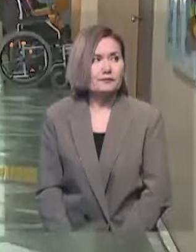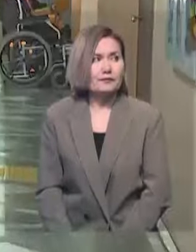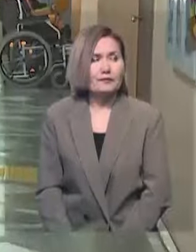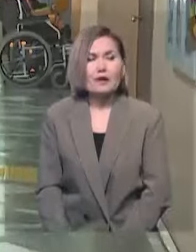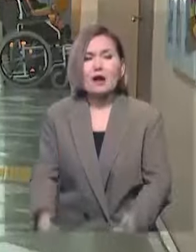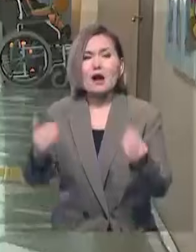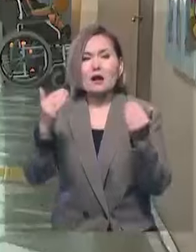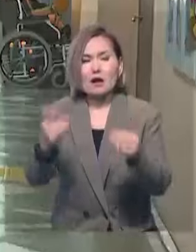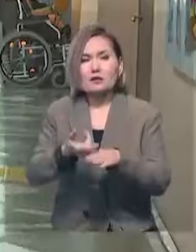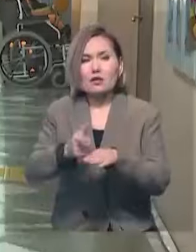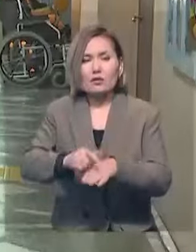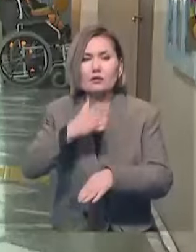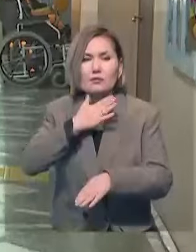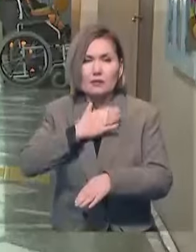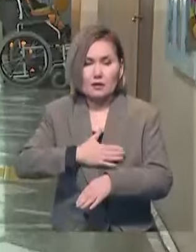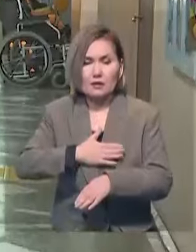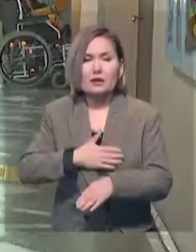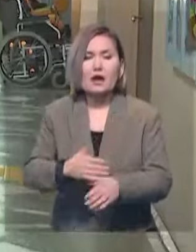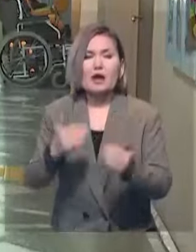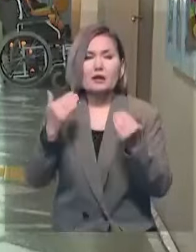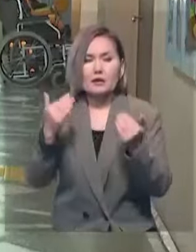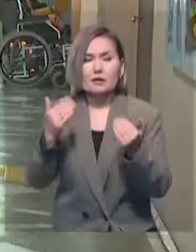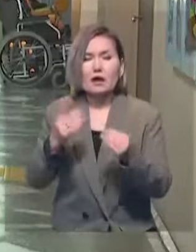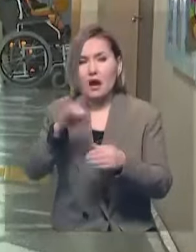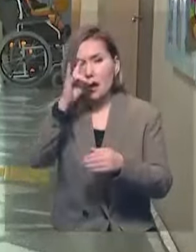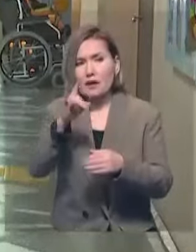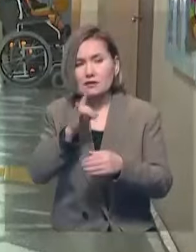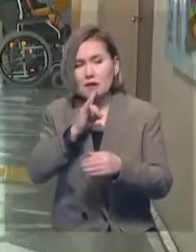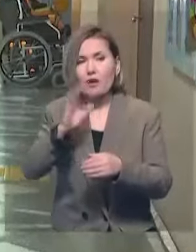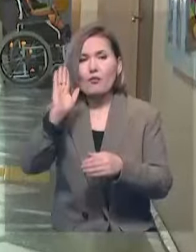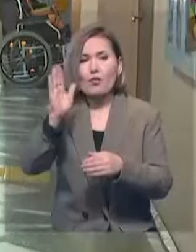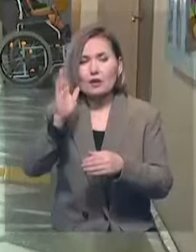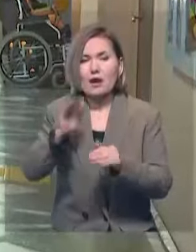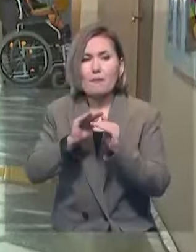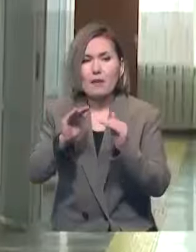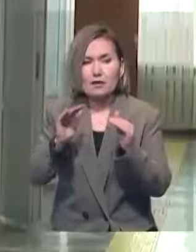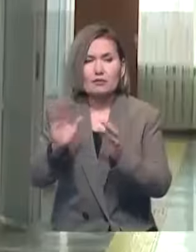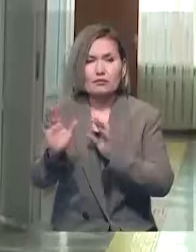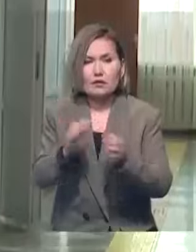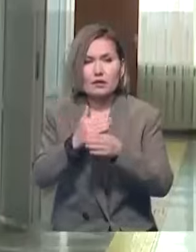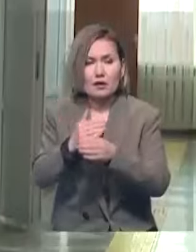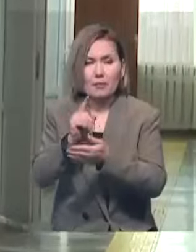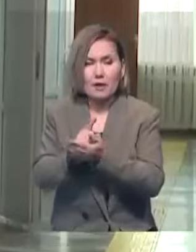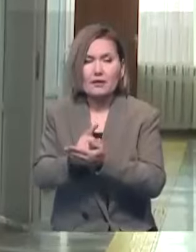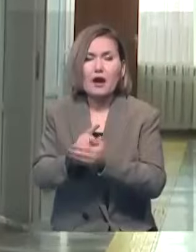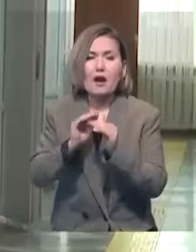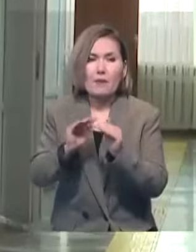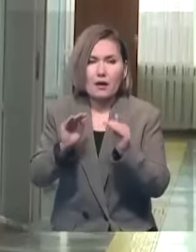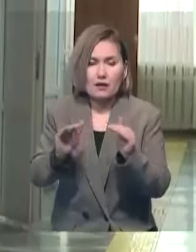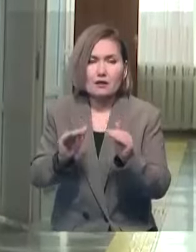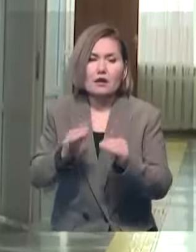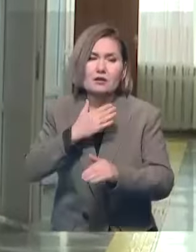Қазір көңіліміз орнына түсті да, енді егемен еліміздің келешегі үшін өзіміз жұмысымызды жалғастырудамыз. Бала жайлы болса, ата-ана да